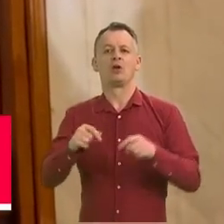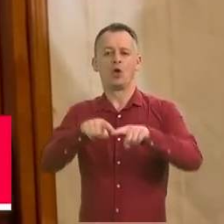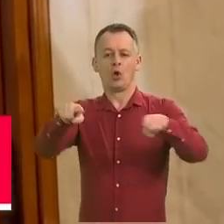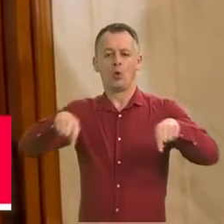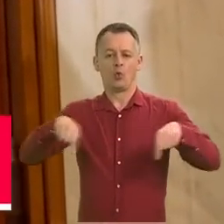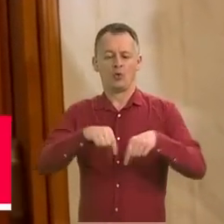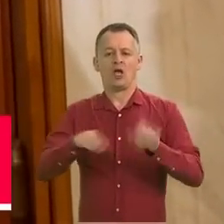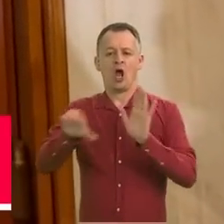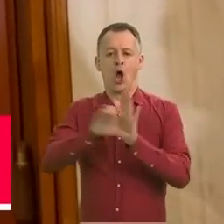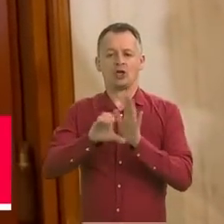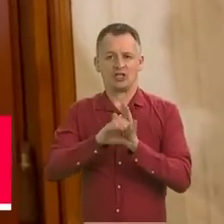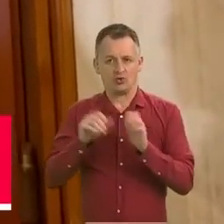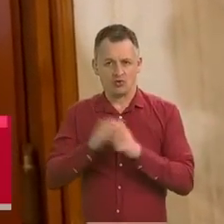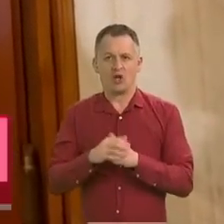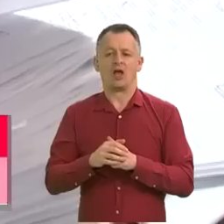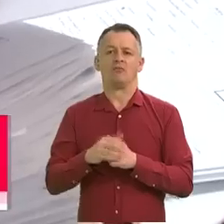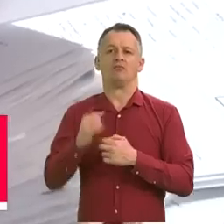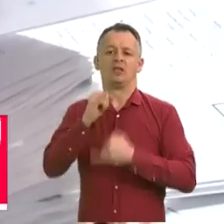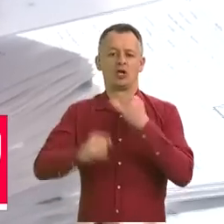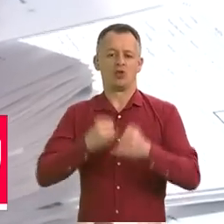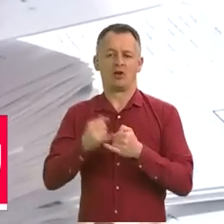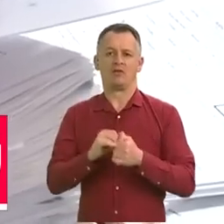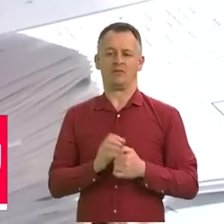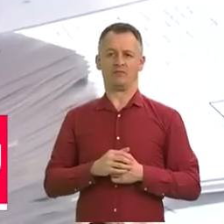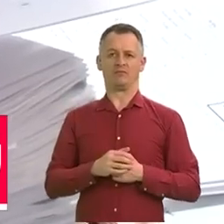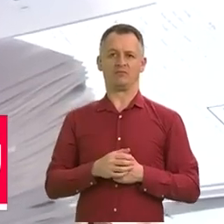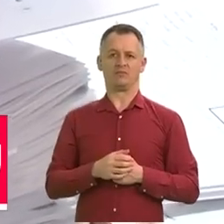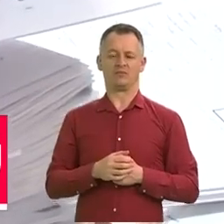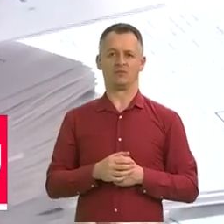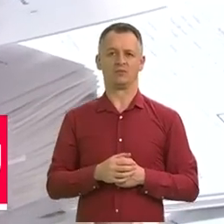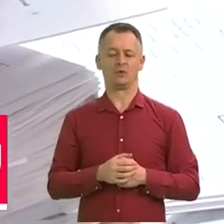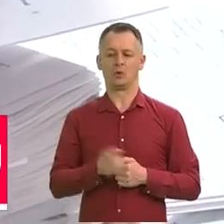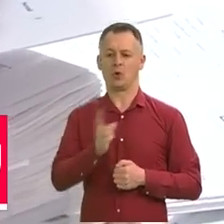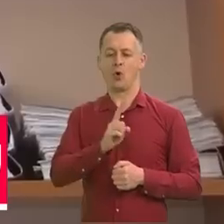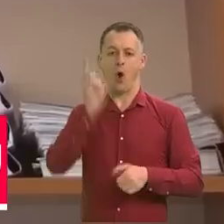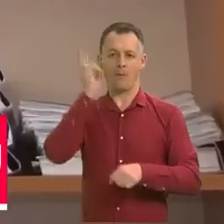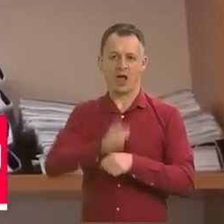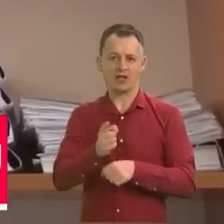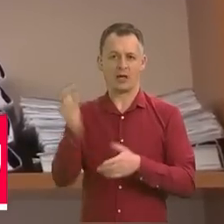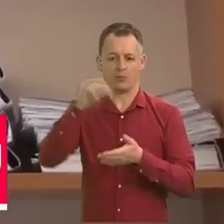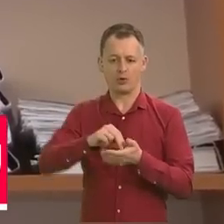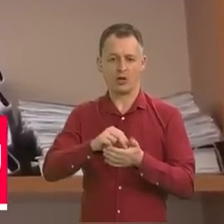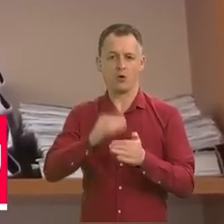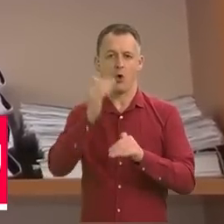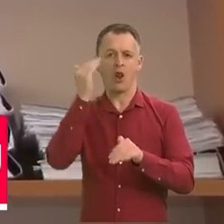nelămurită până la capăt, adică obligația de a pune un prag nu este menționată în dispozitiv. De aici a plecat și toată controversa